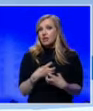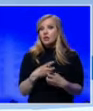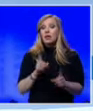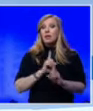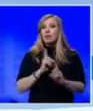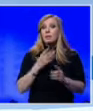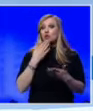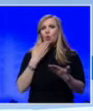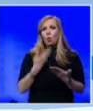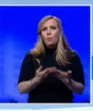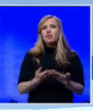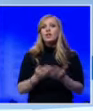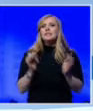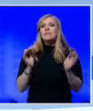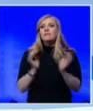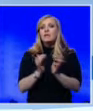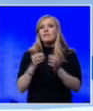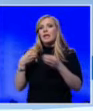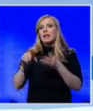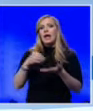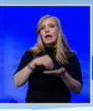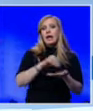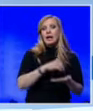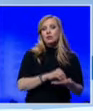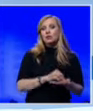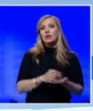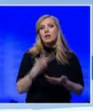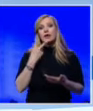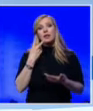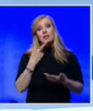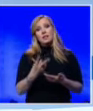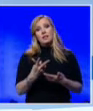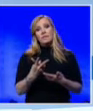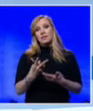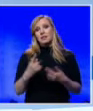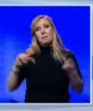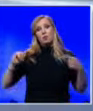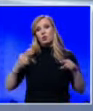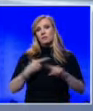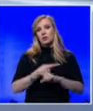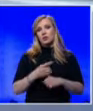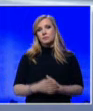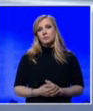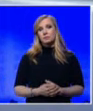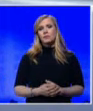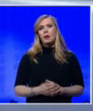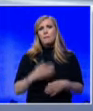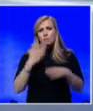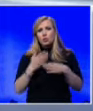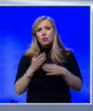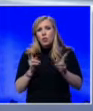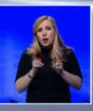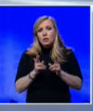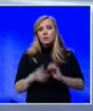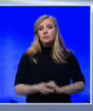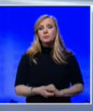Не може да обещаваш свиване на разходите и благоденствие. Двете неща се противоречат едно. Само една дума. Добре, последно, опасенията